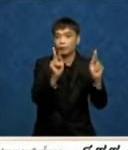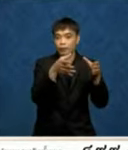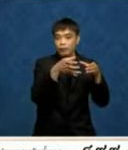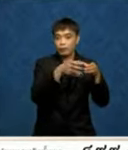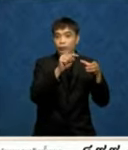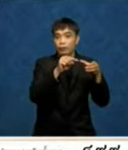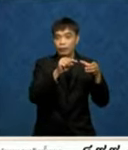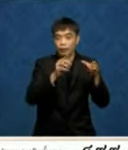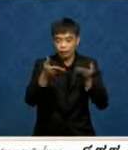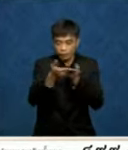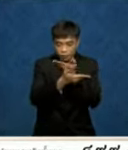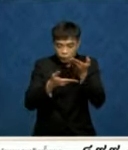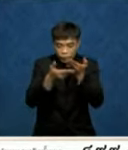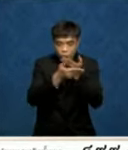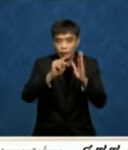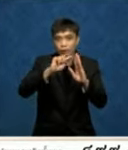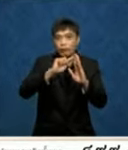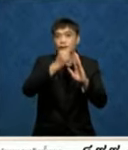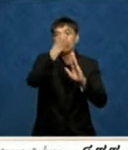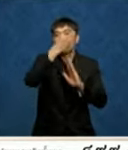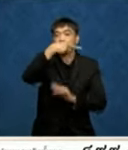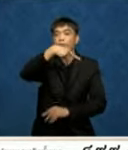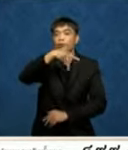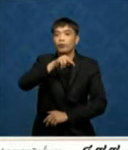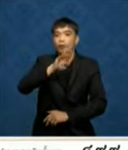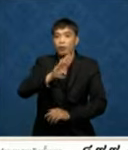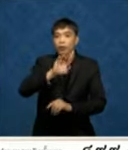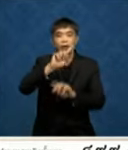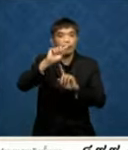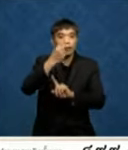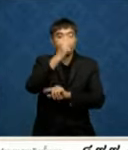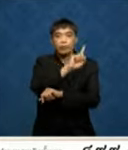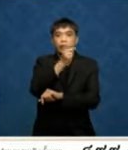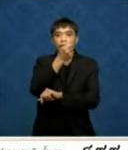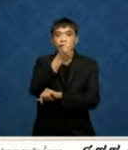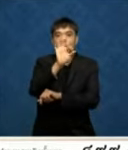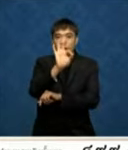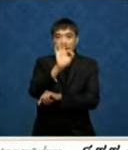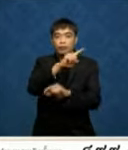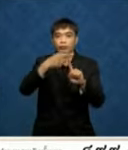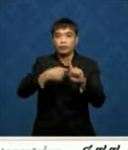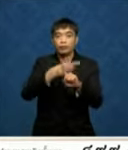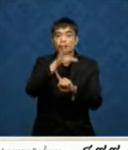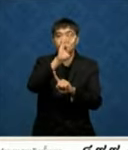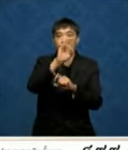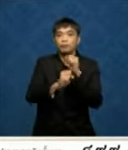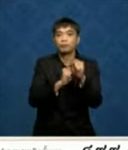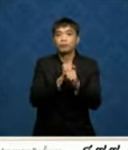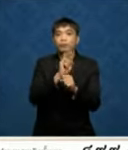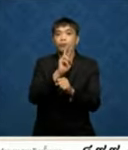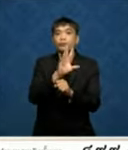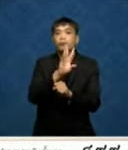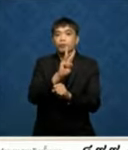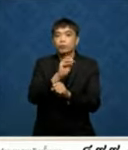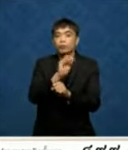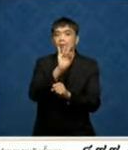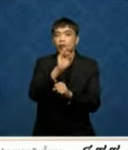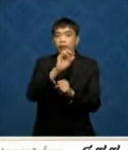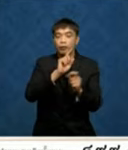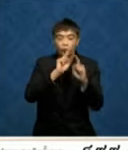ได้เริ่มพิจารณาร่างพระราชบัญญัติตั้งแต่วันที่19กรกฎาคม2567จบแ